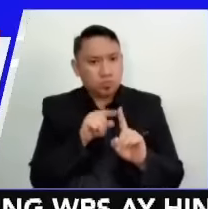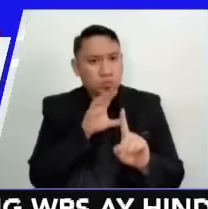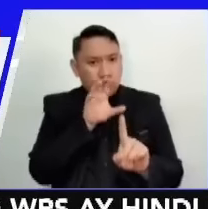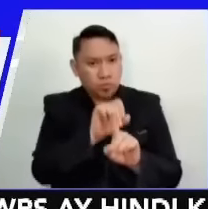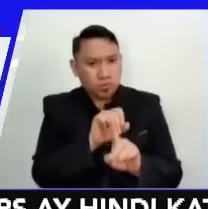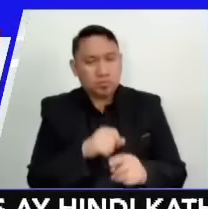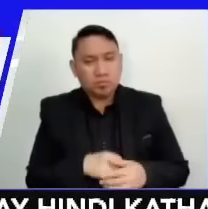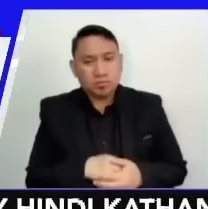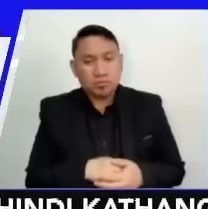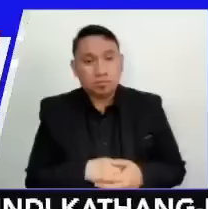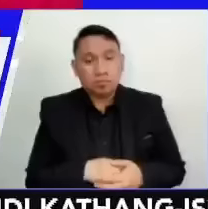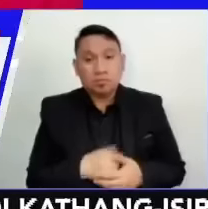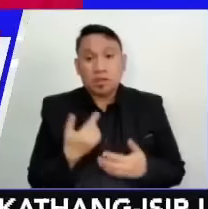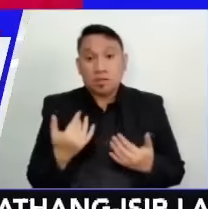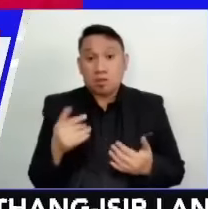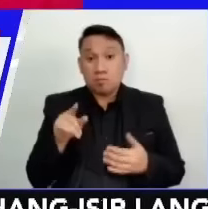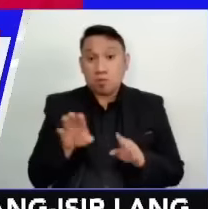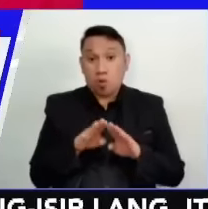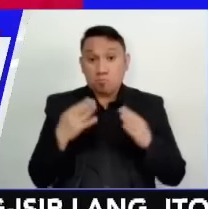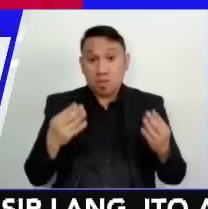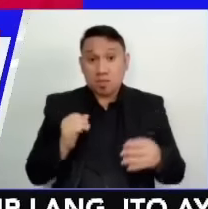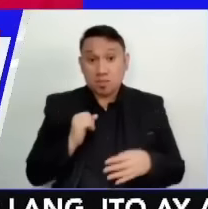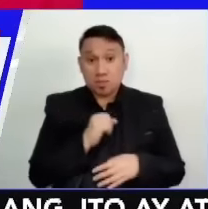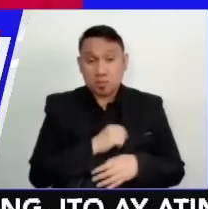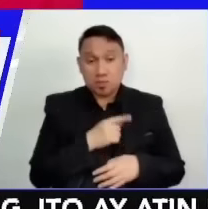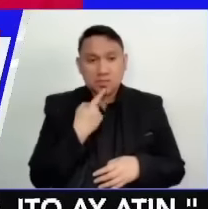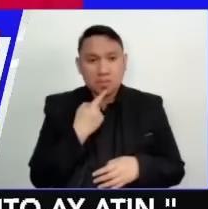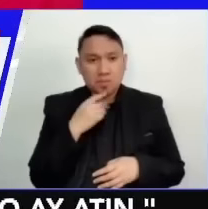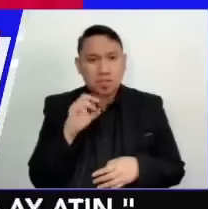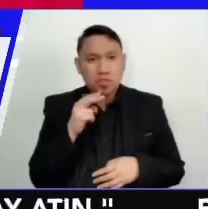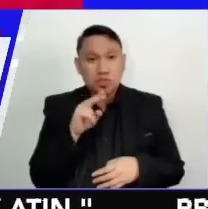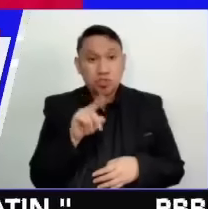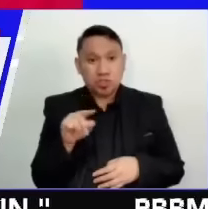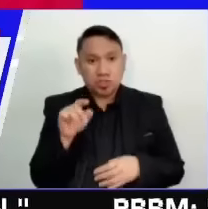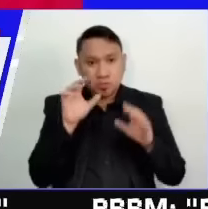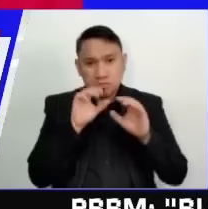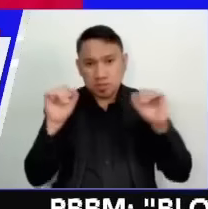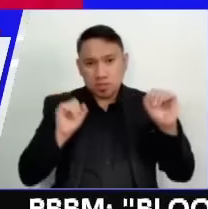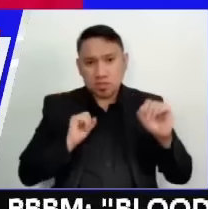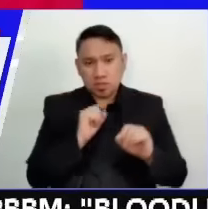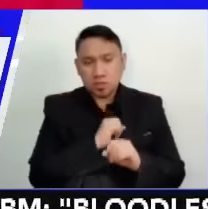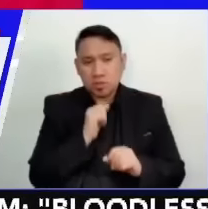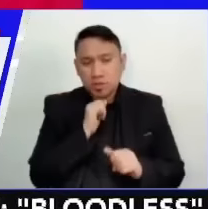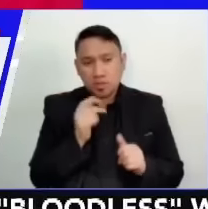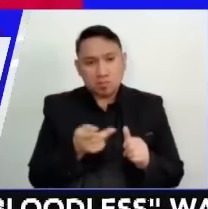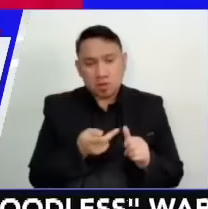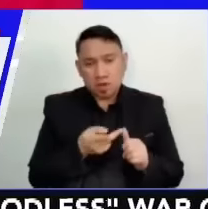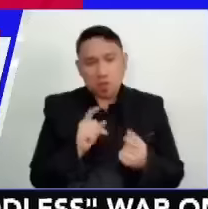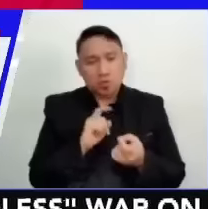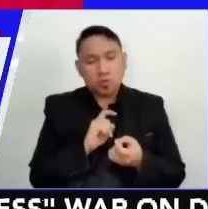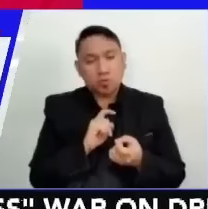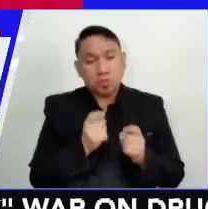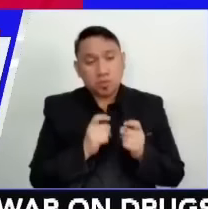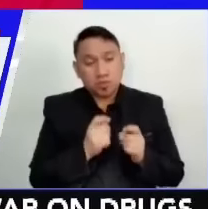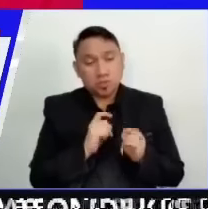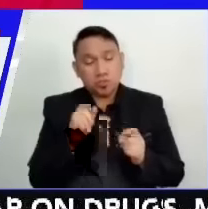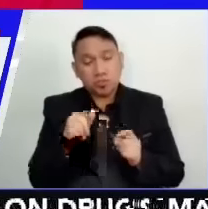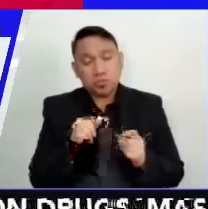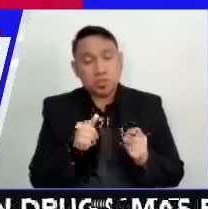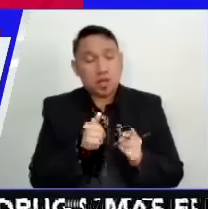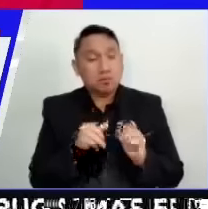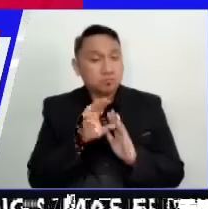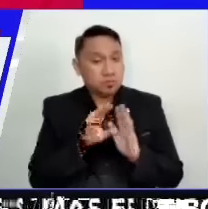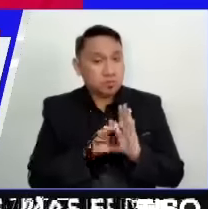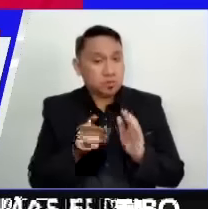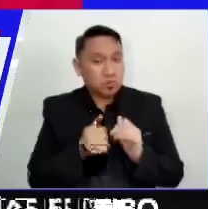sesyon ng senado Nabanggit ni Senate President Jesus codero na hindi raw prayoridad itong charter change divorce at death penalty pabor po ba kayo rito